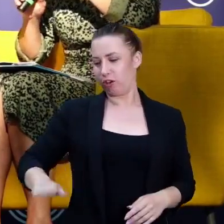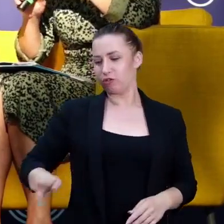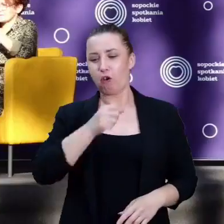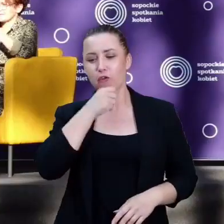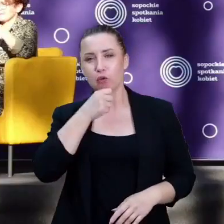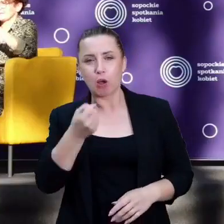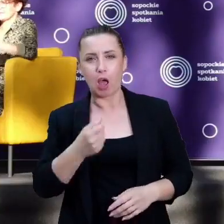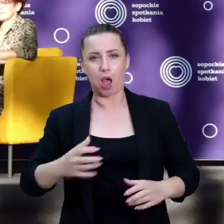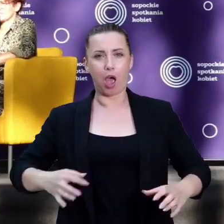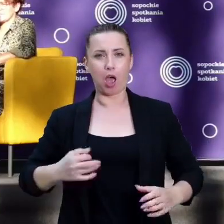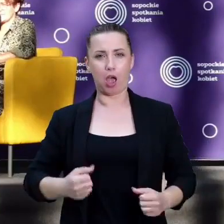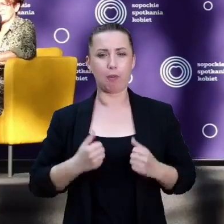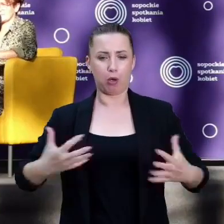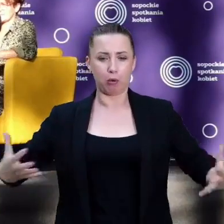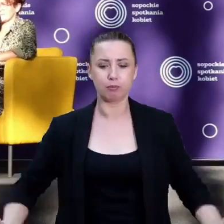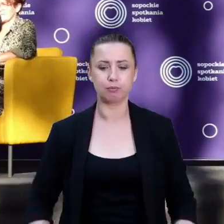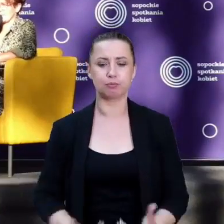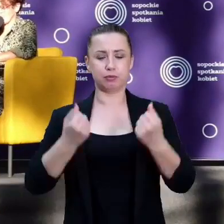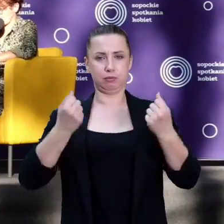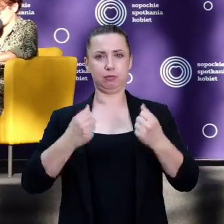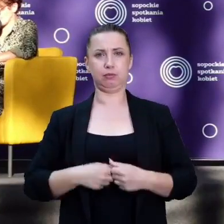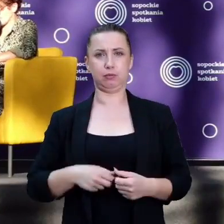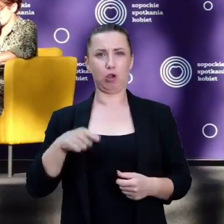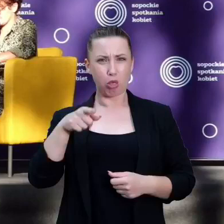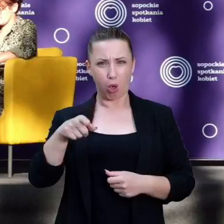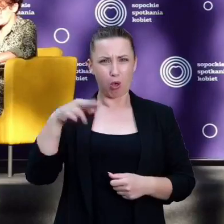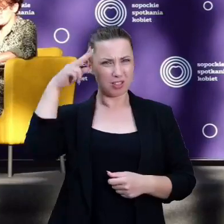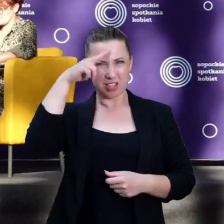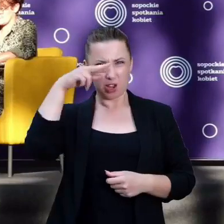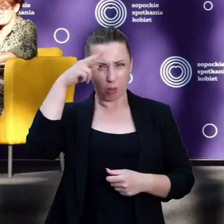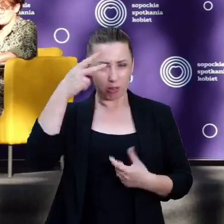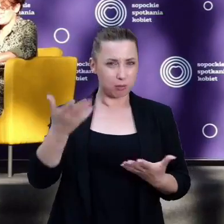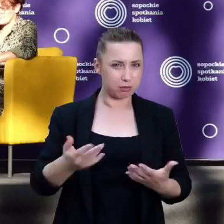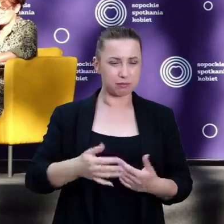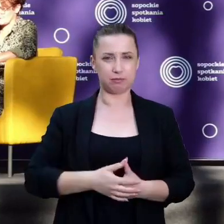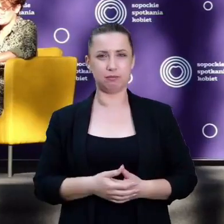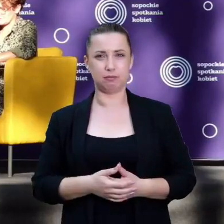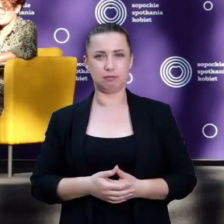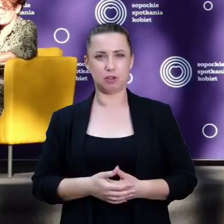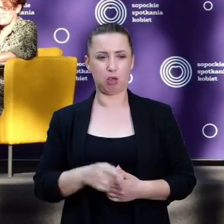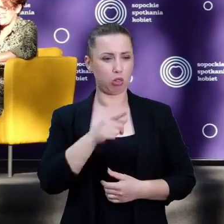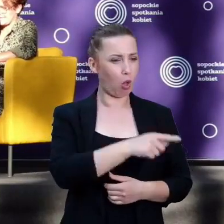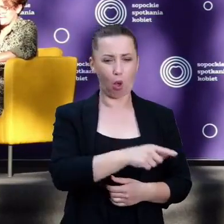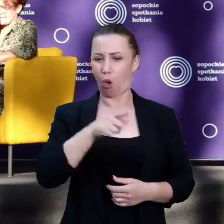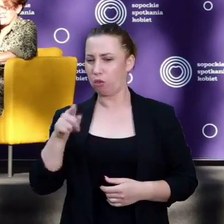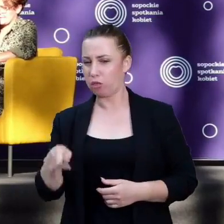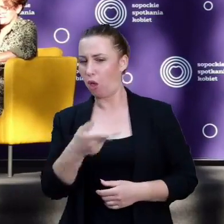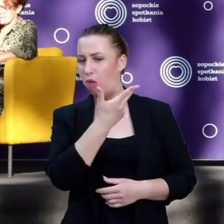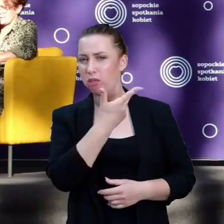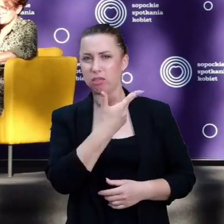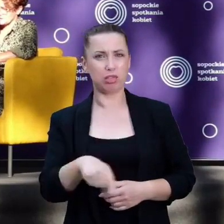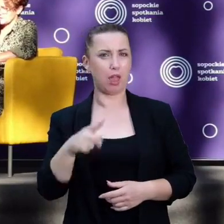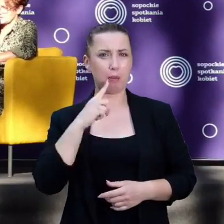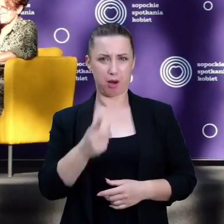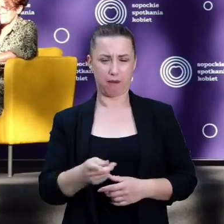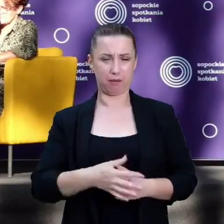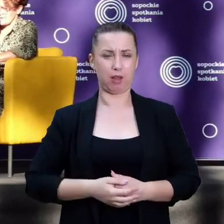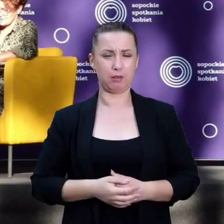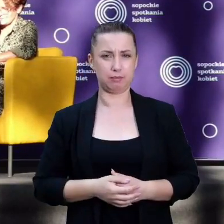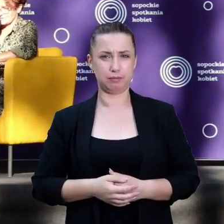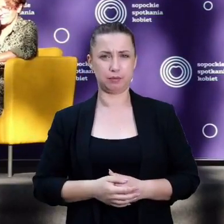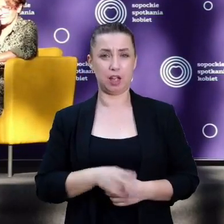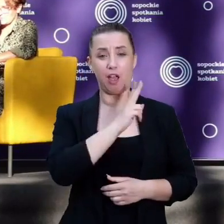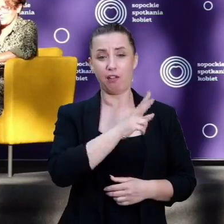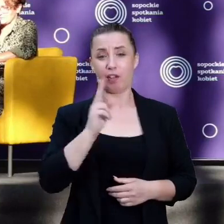I tak naprawdę chyba żaden z tych stereotypów nie jest tym, który jest prawdziwy, chociaż